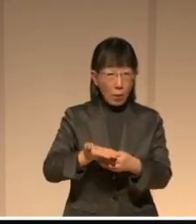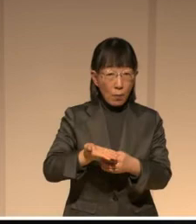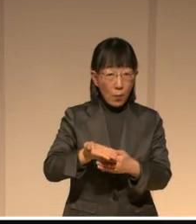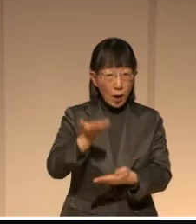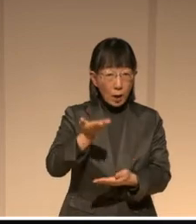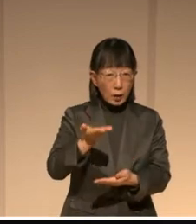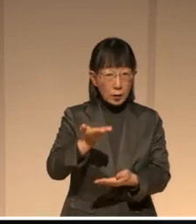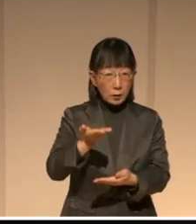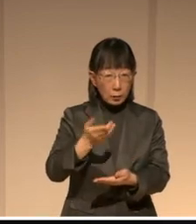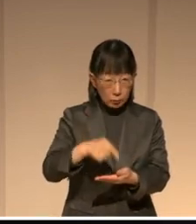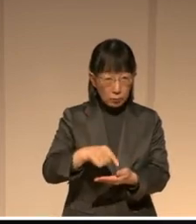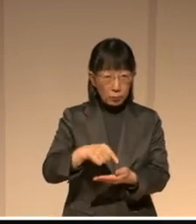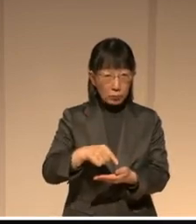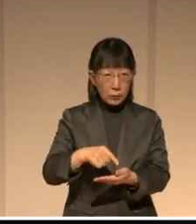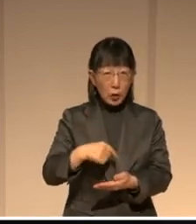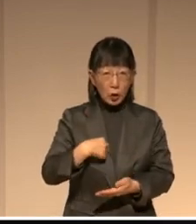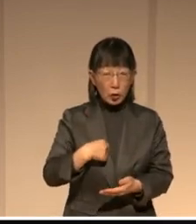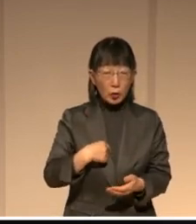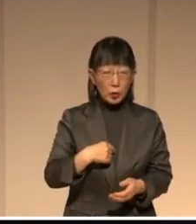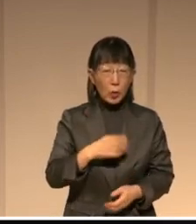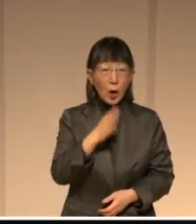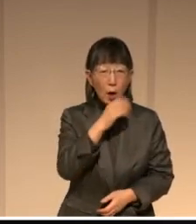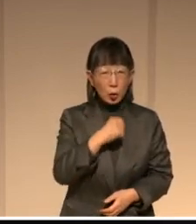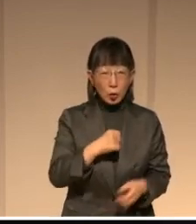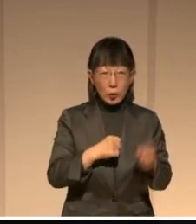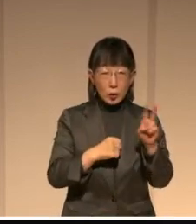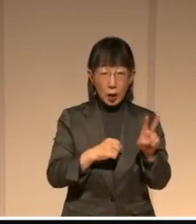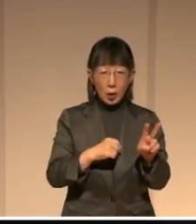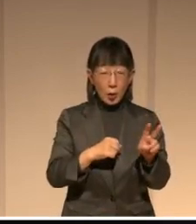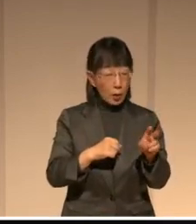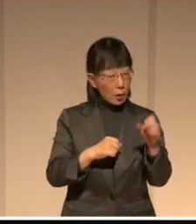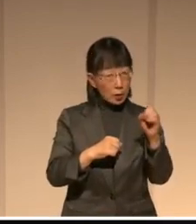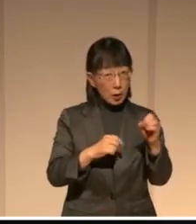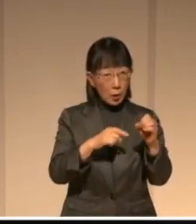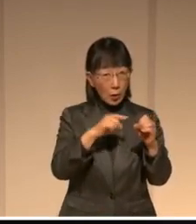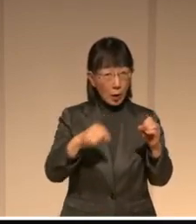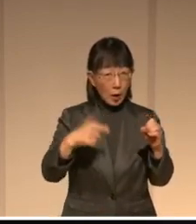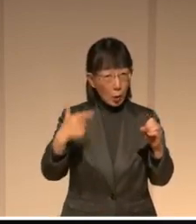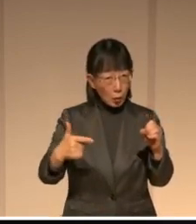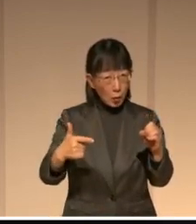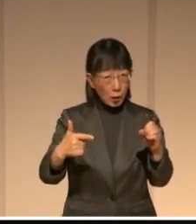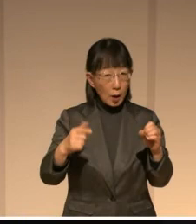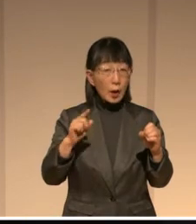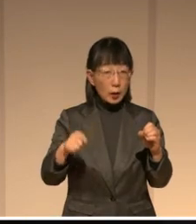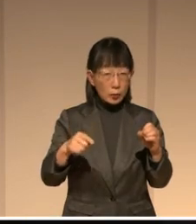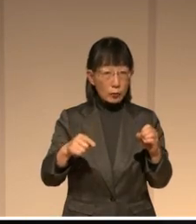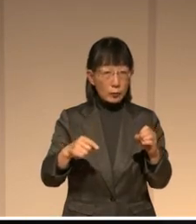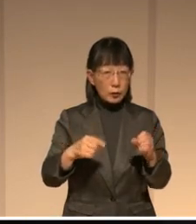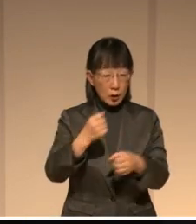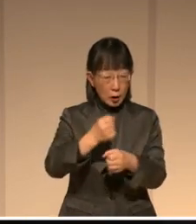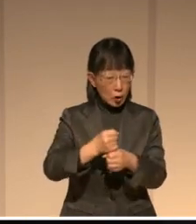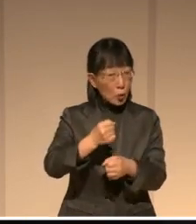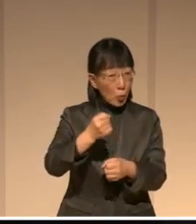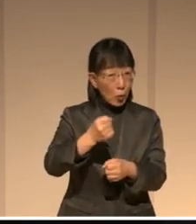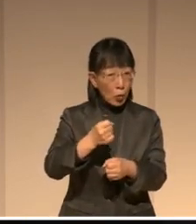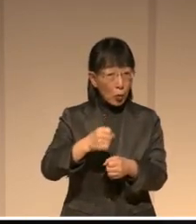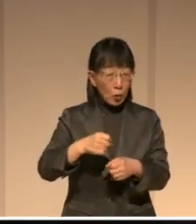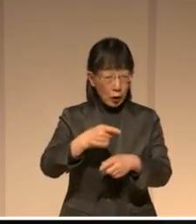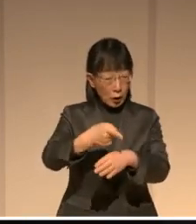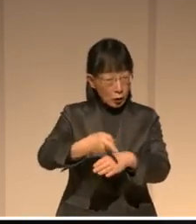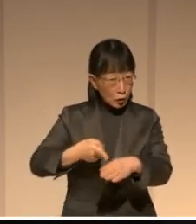0歳10か月のに背骨一句をとって脂肪の塊をとって背骨をモードしたんです